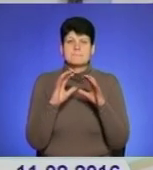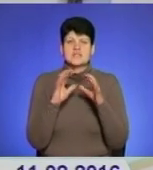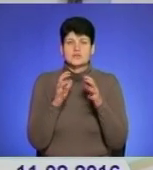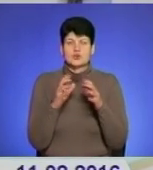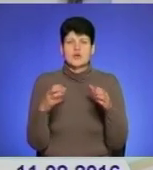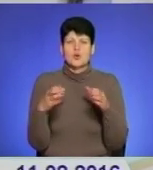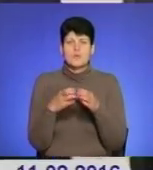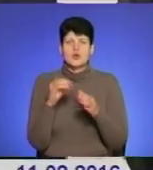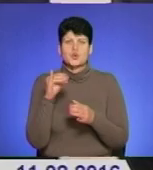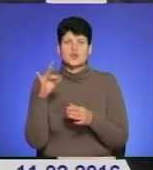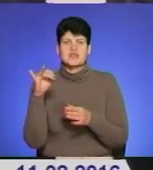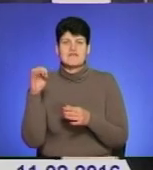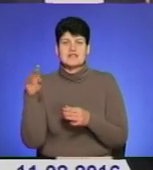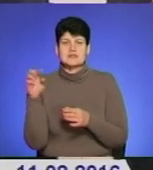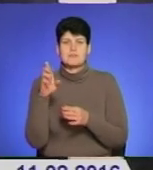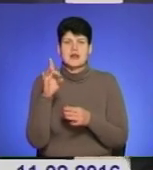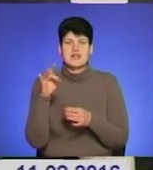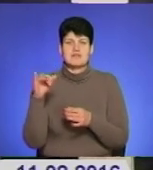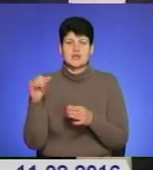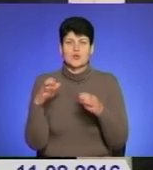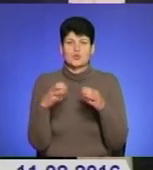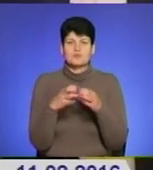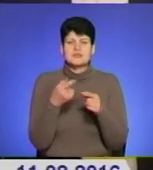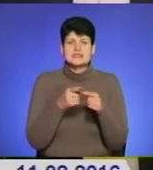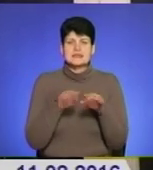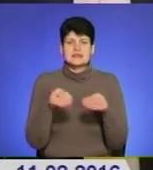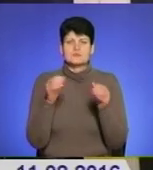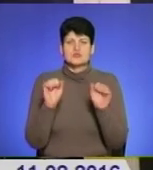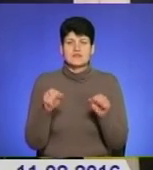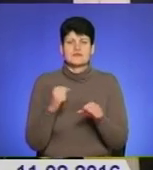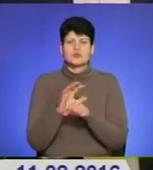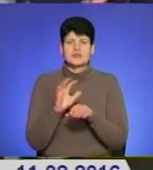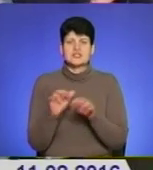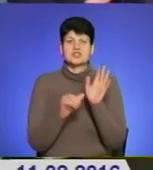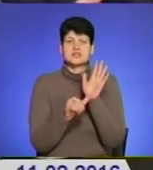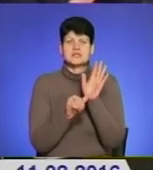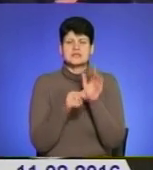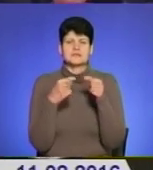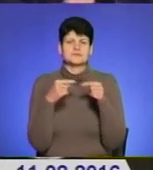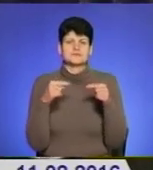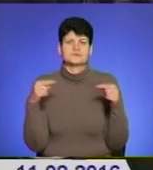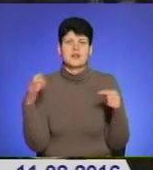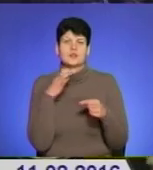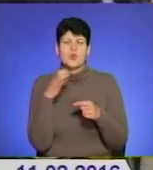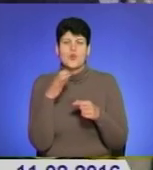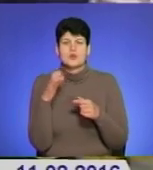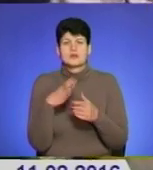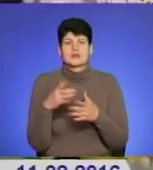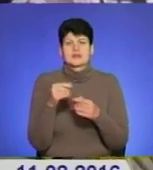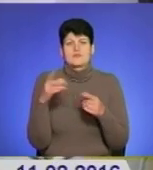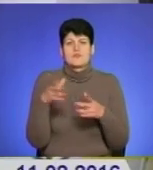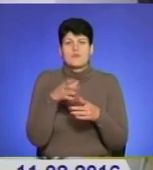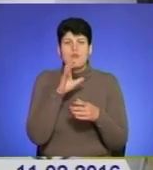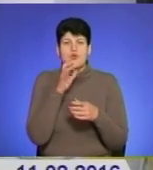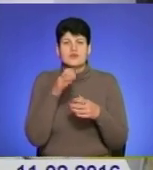Universal Breweries Group. Потужності компанії дозволять виробляти близько 60 різновидів алкогольних напоїв та забезпечувати ними